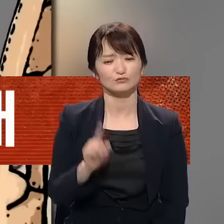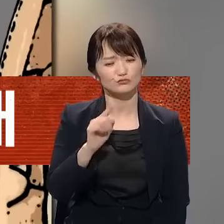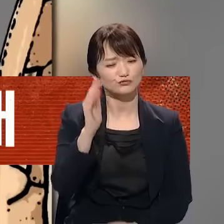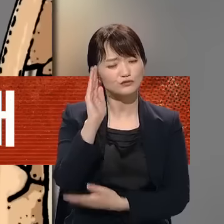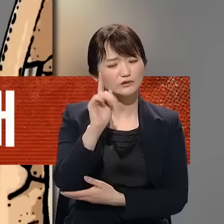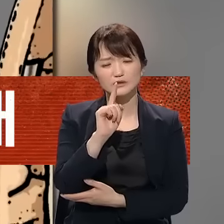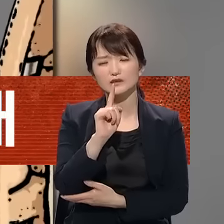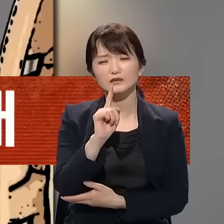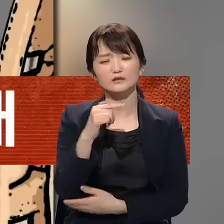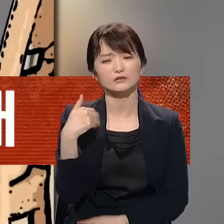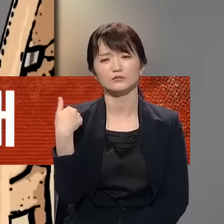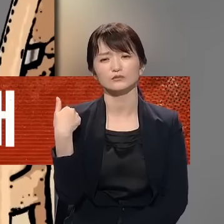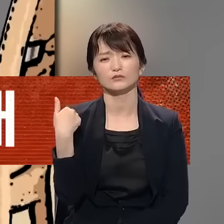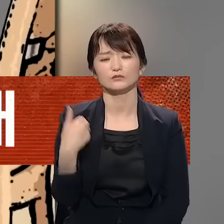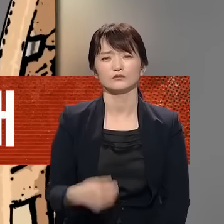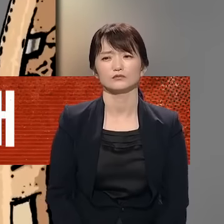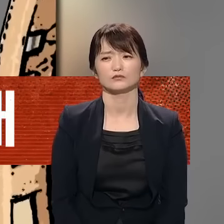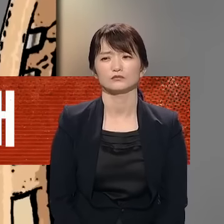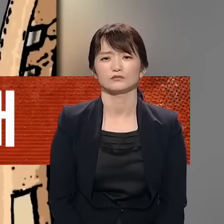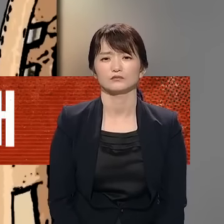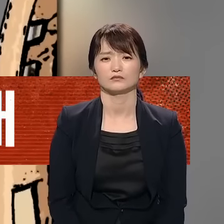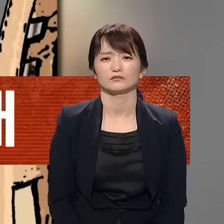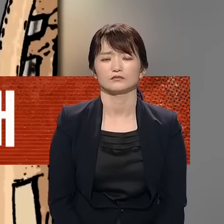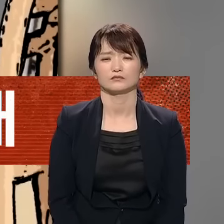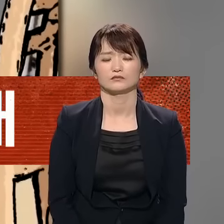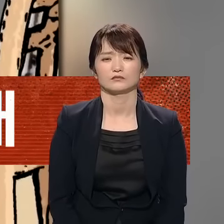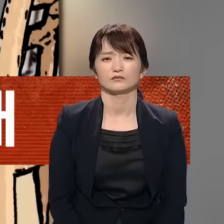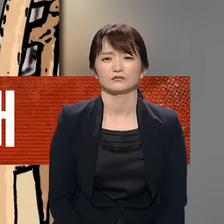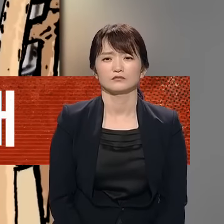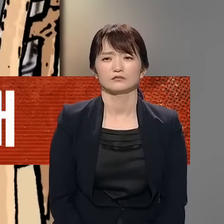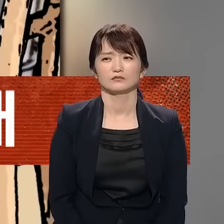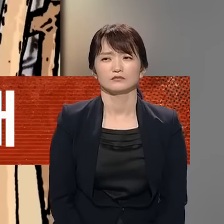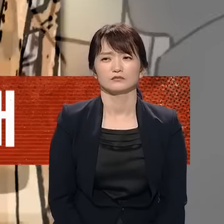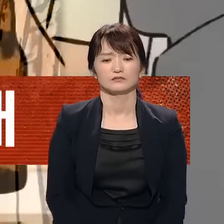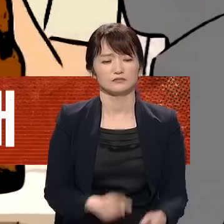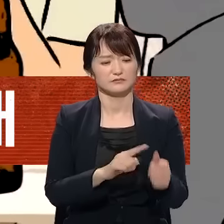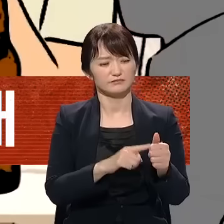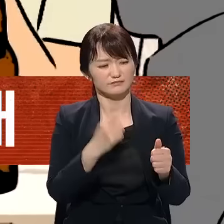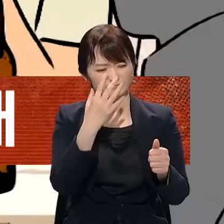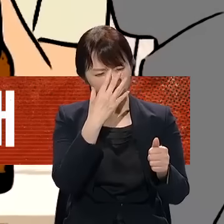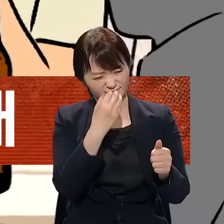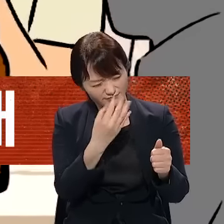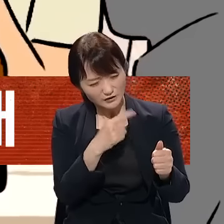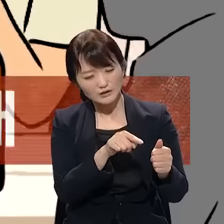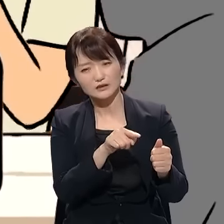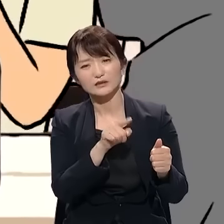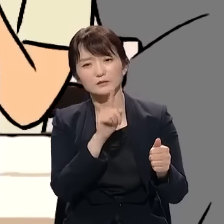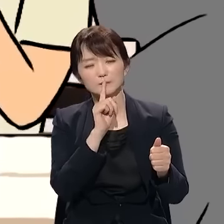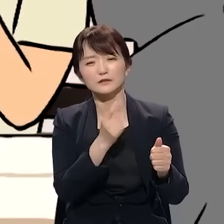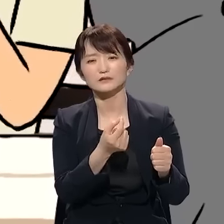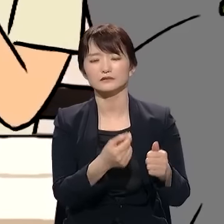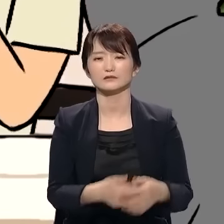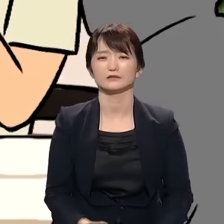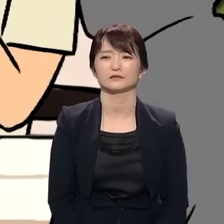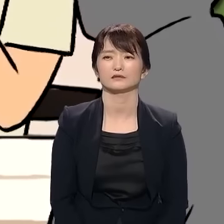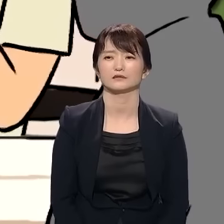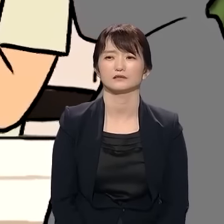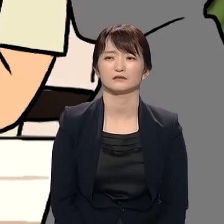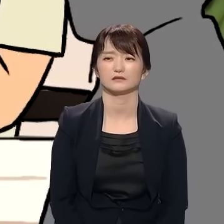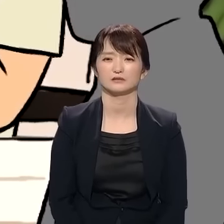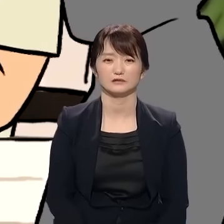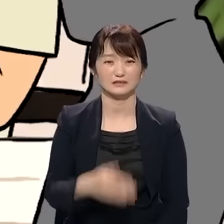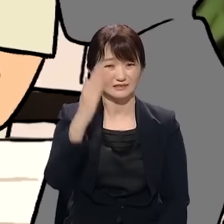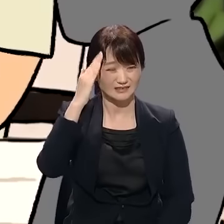했는지는 나 뭐 여러 설이 분분하지만 아마도 못생겼다 시계 농담을 했던 걸로 추정이 되고 있는 상황입니다 아 그러니까 이제 저렇게